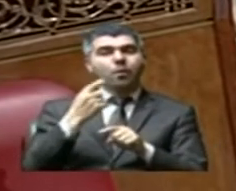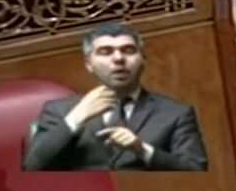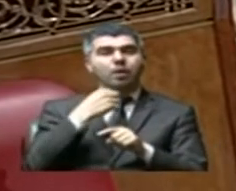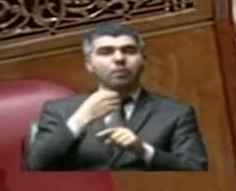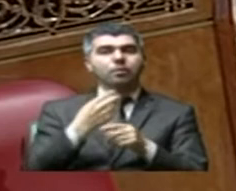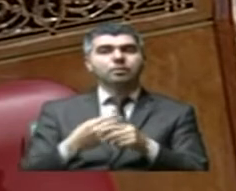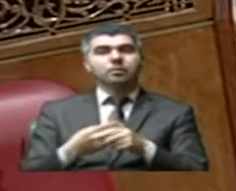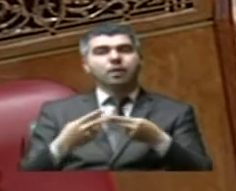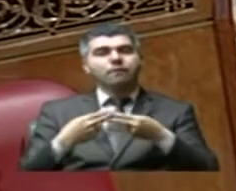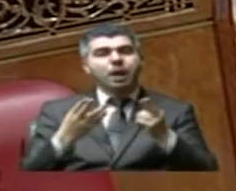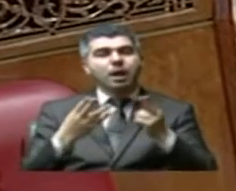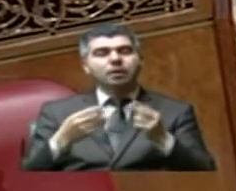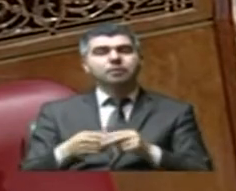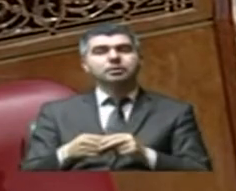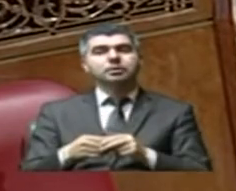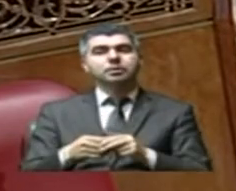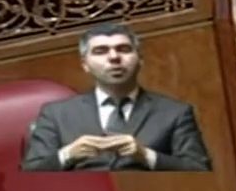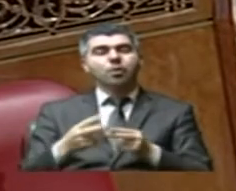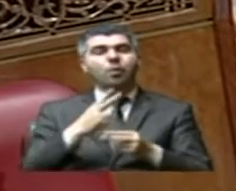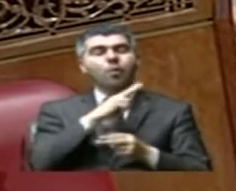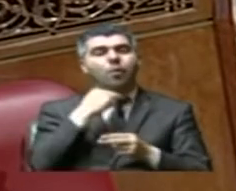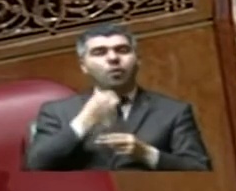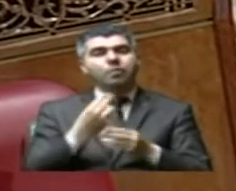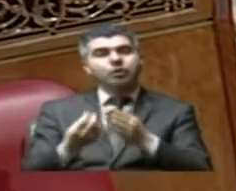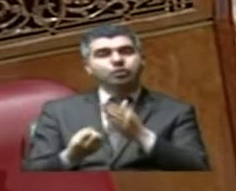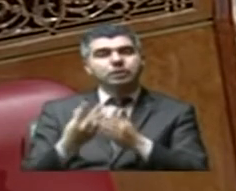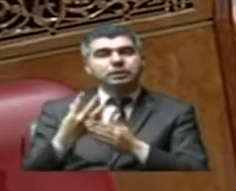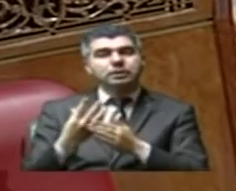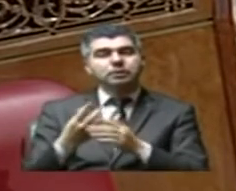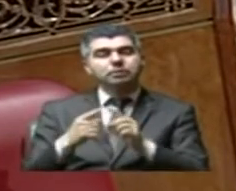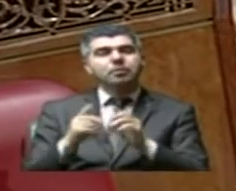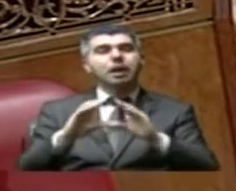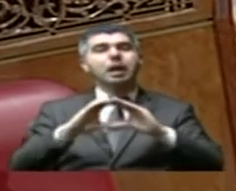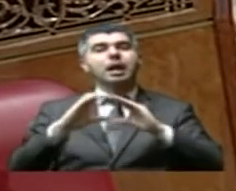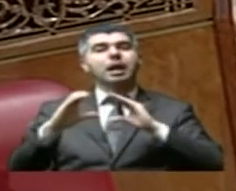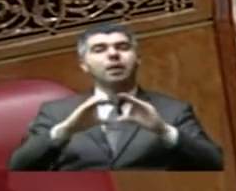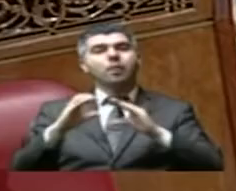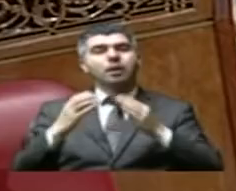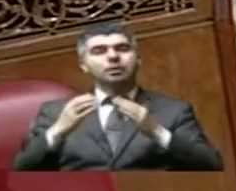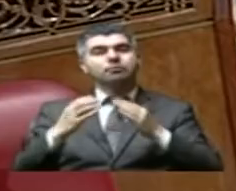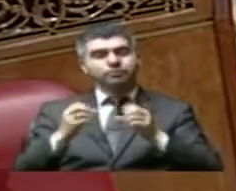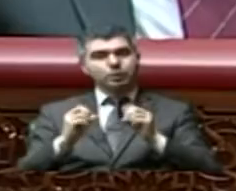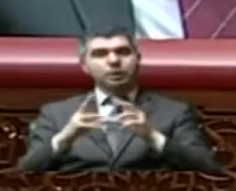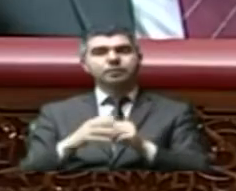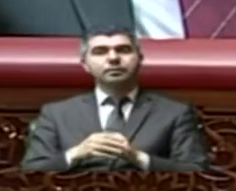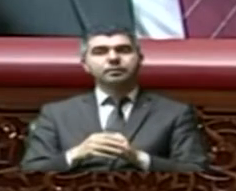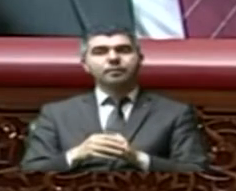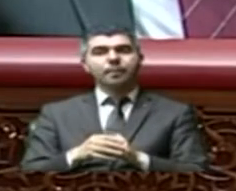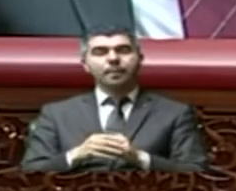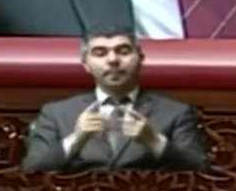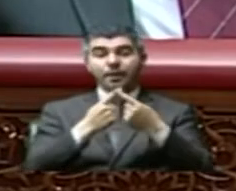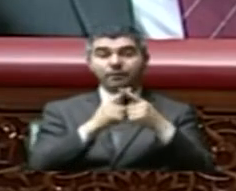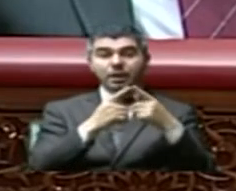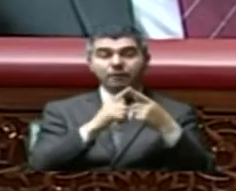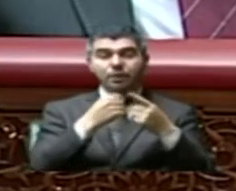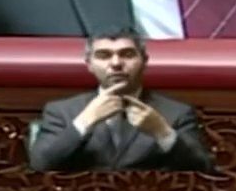درناها يعني من بعد الحكومة الجديدة هو دعوة إلى الحوار من جديد. الآن الحوار قائم. طيب، الحوار عنده واحد مجموعة